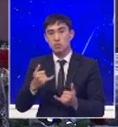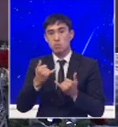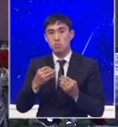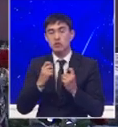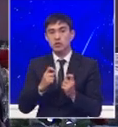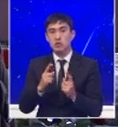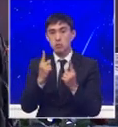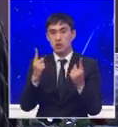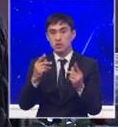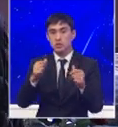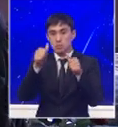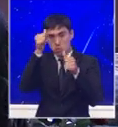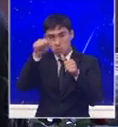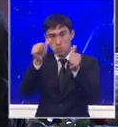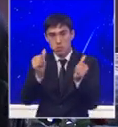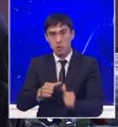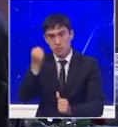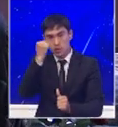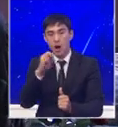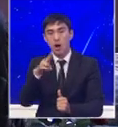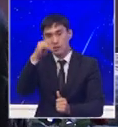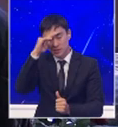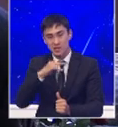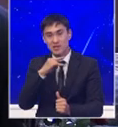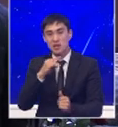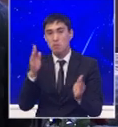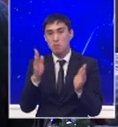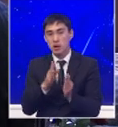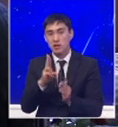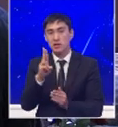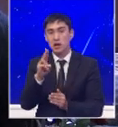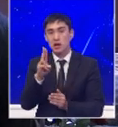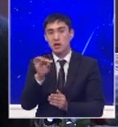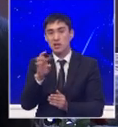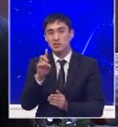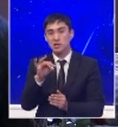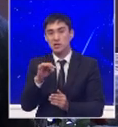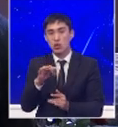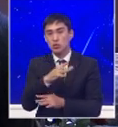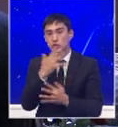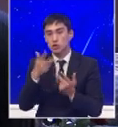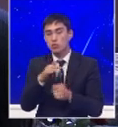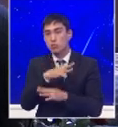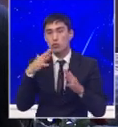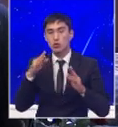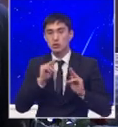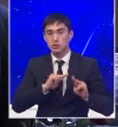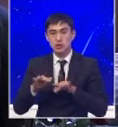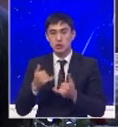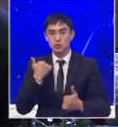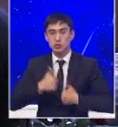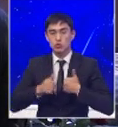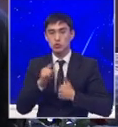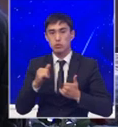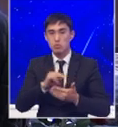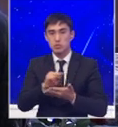В Казахстане есть всего лишь небольшой памятник Кенесары. Я считаю, что он сделал немало хорошего для нашего народа, а потому достоин, чтобы о